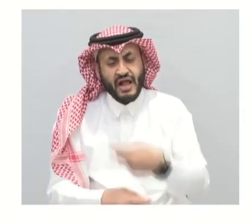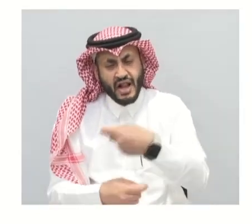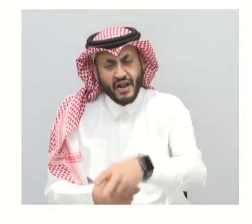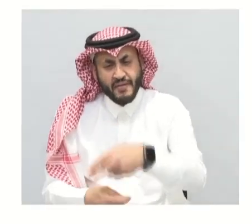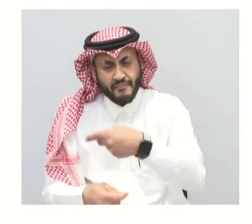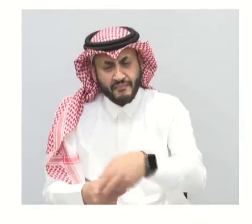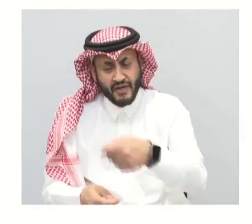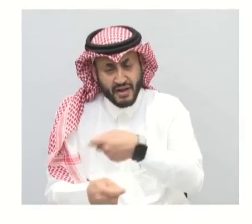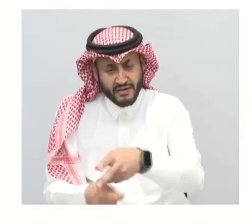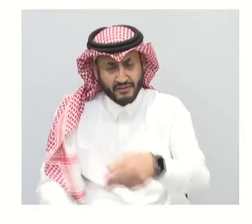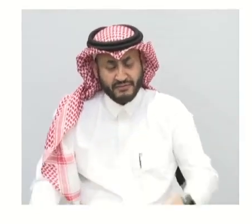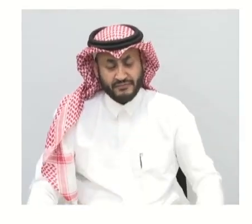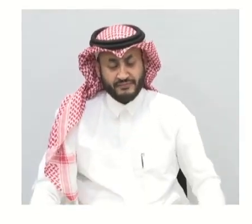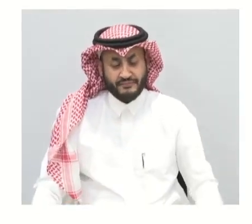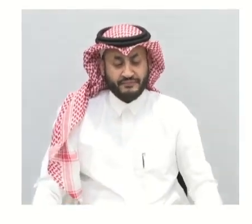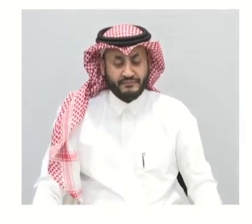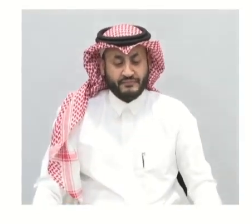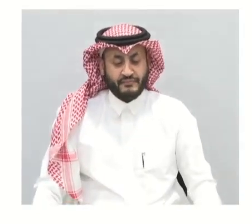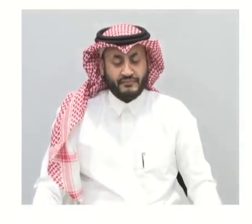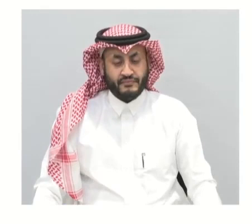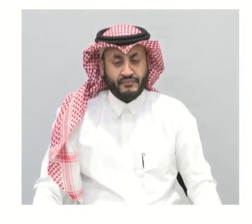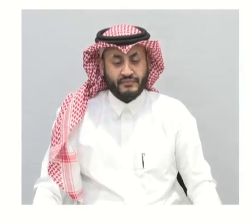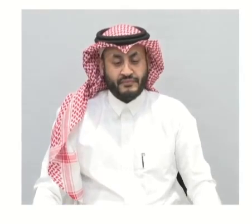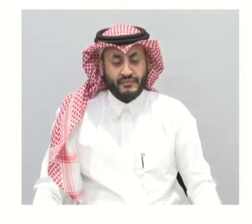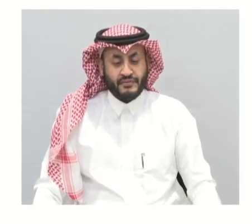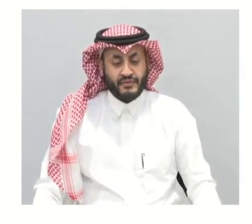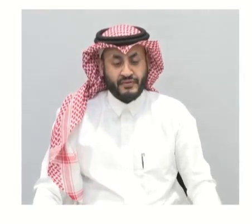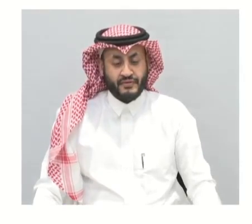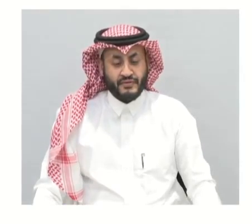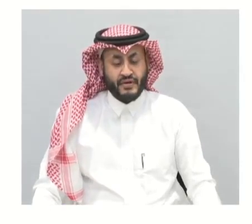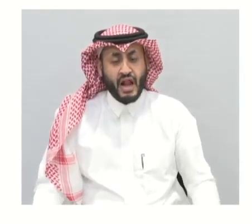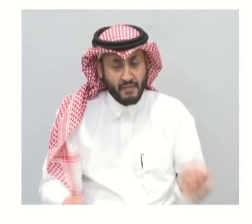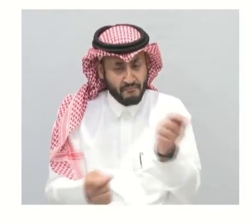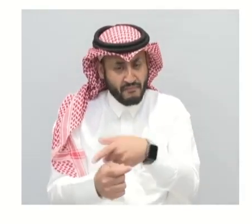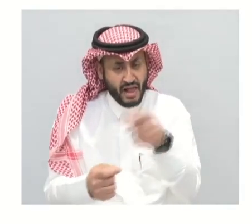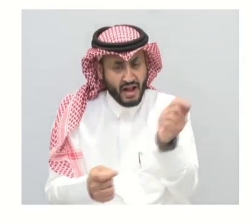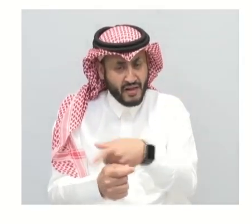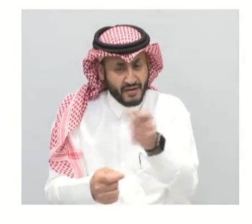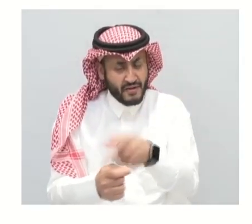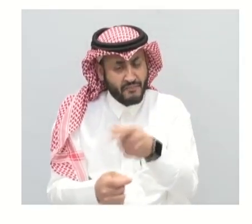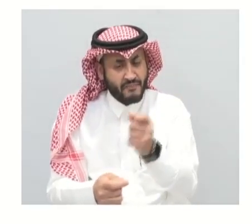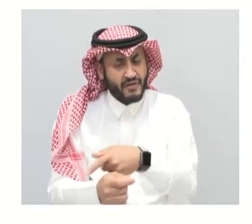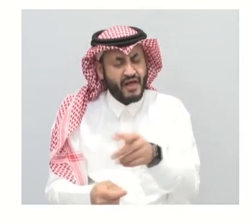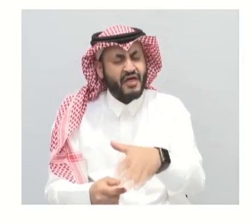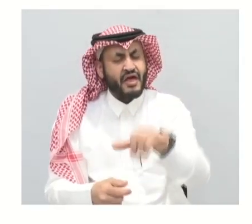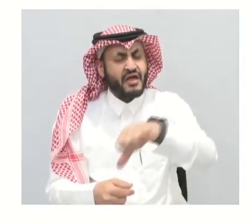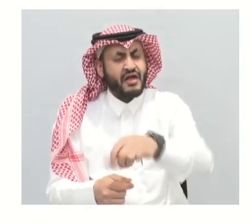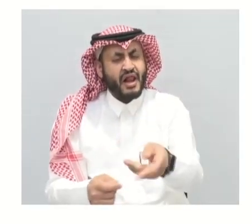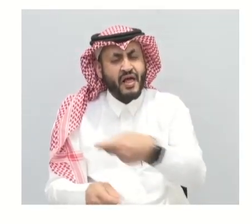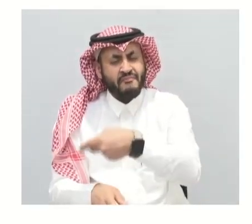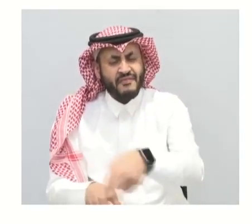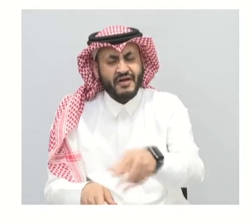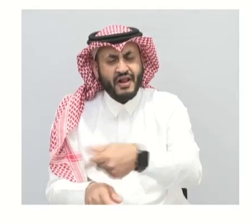المواد والموارد وتضر هذه الموارد الطالبه وطالبه ذكرنا التلوث القائم النفايات جميع هذه الاضرار